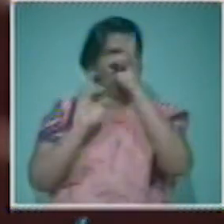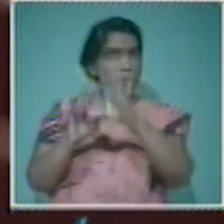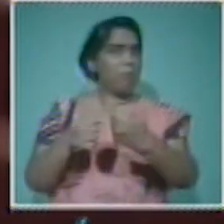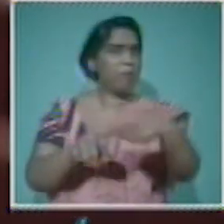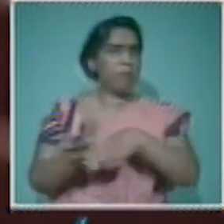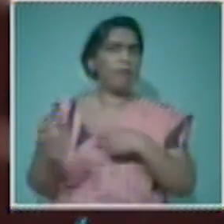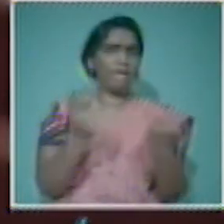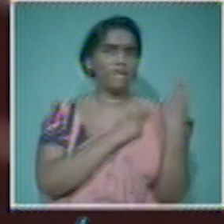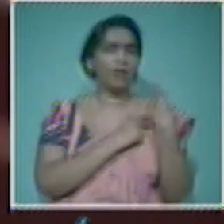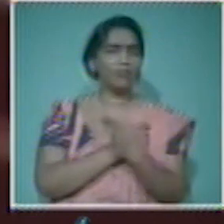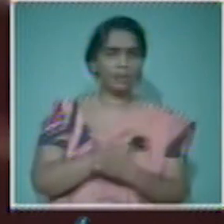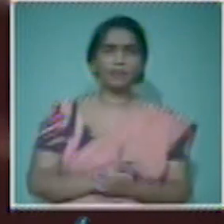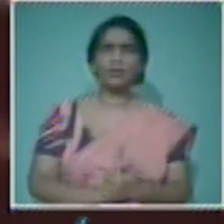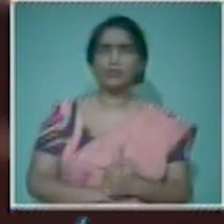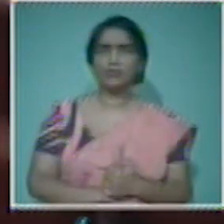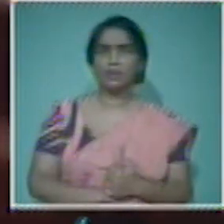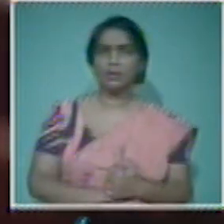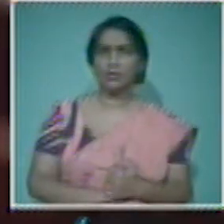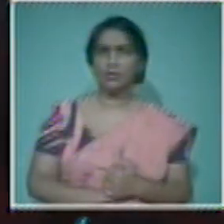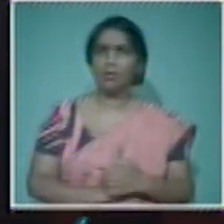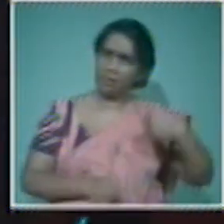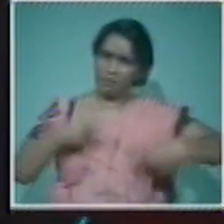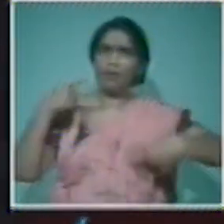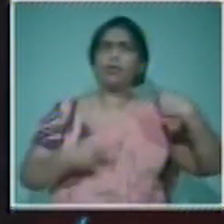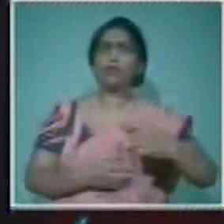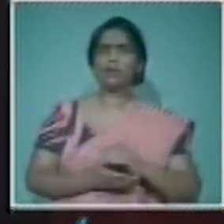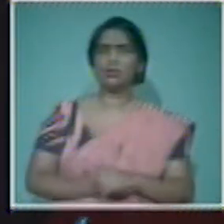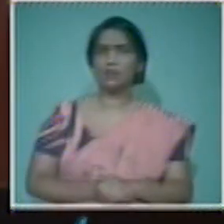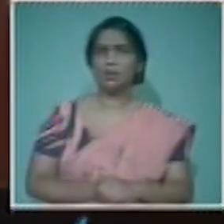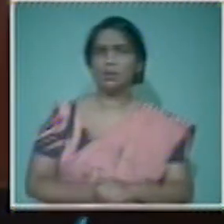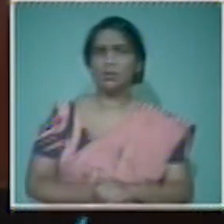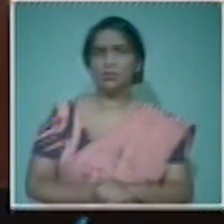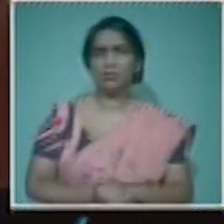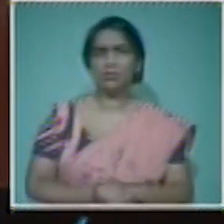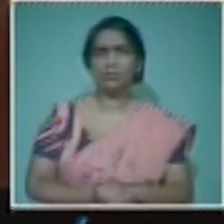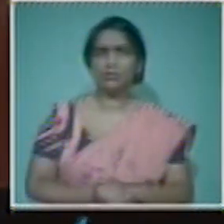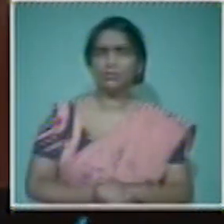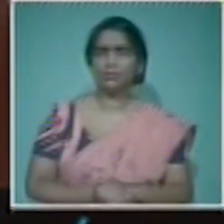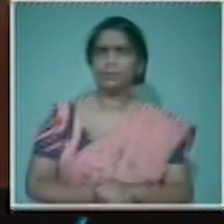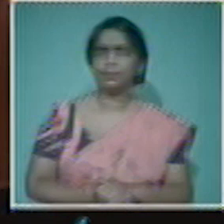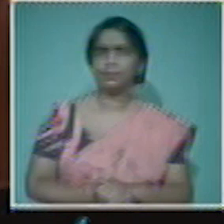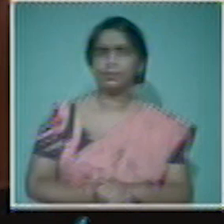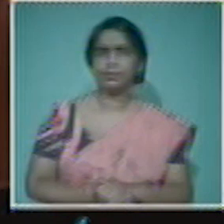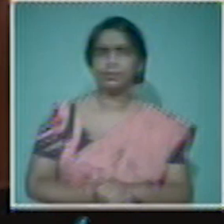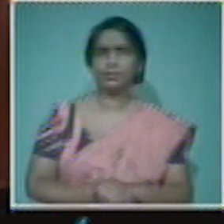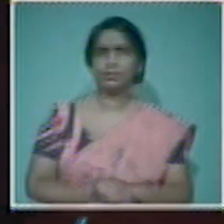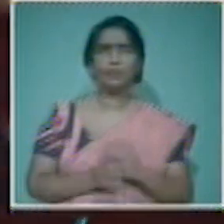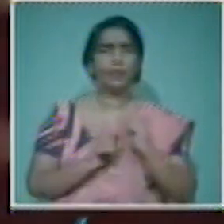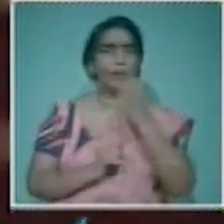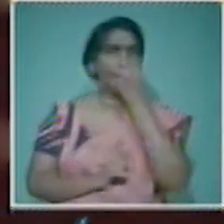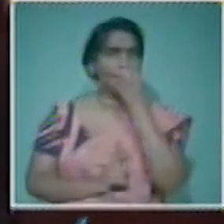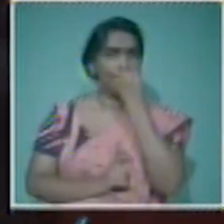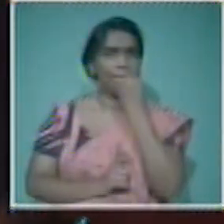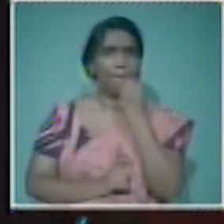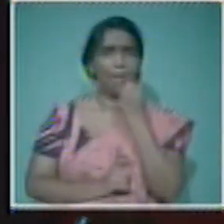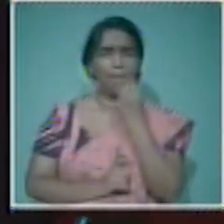kat tu dunne. Bawa dia ke tiang nih. Emang mereka bawa dia ke tiang. Karena kalau bener bawa dia kerang, gue kata kerang. Perada ni bidya,